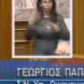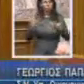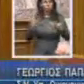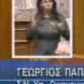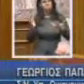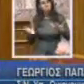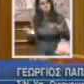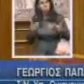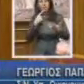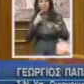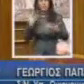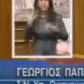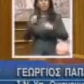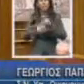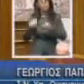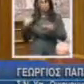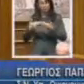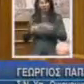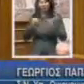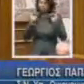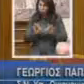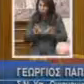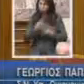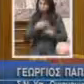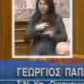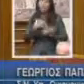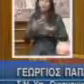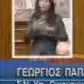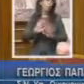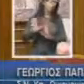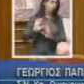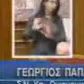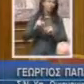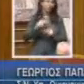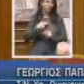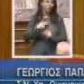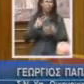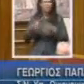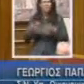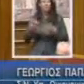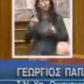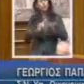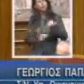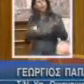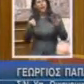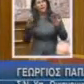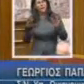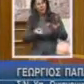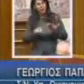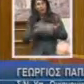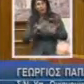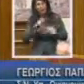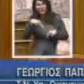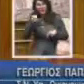Υπερασπίζεται την πολιτική των τελευταίων 5 ετών ή την αποκηρύσει? Το έλλειμμα τελικά ήταν 6% όπως μας έλεγαν μέχρι την ημέρα των